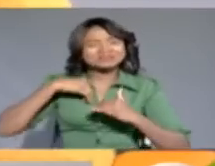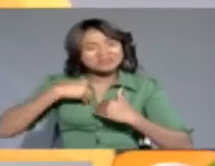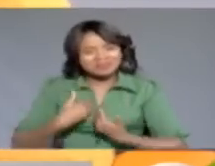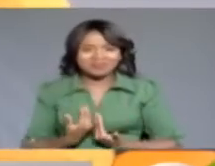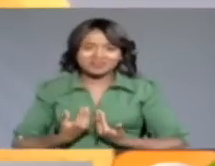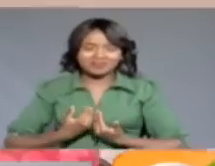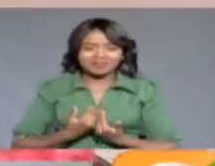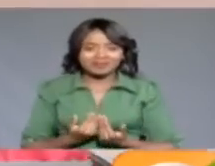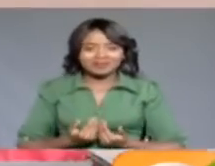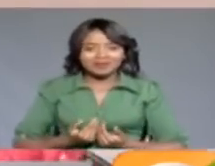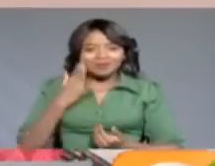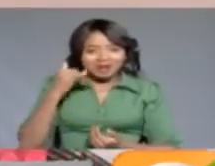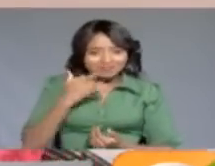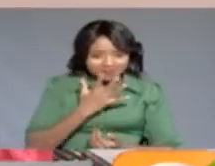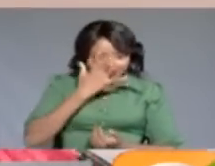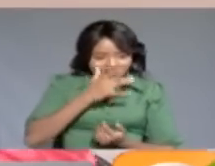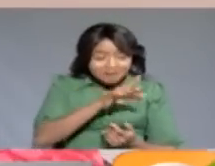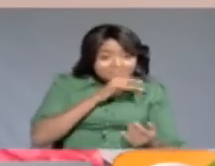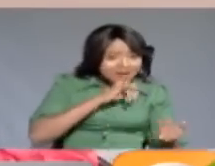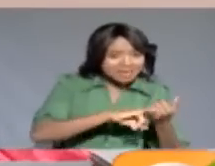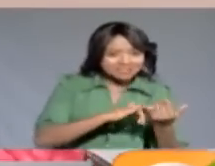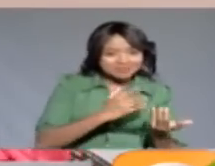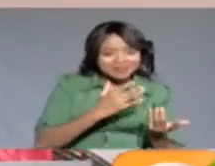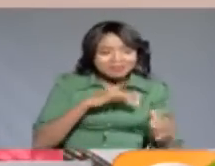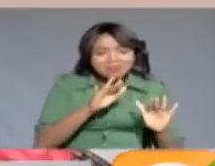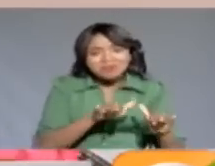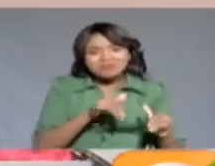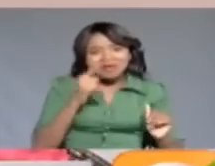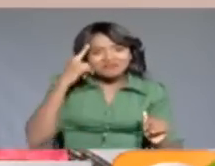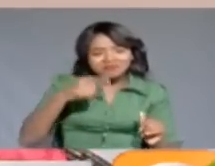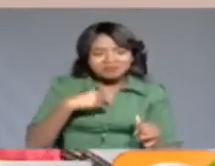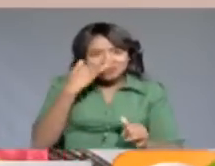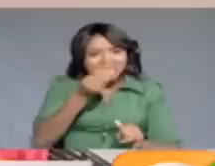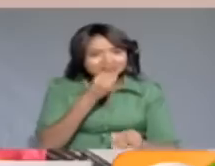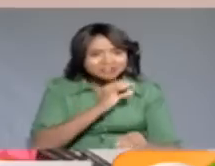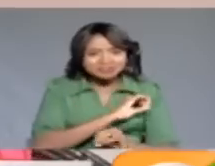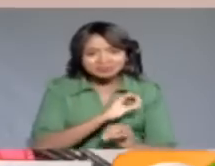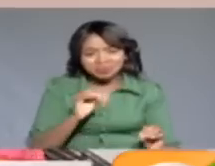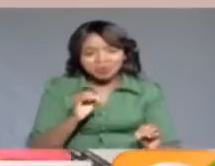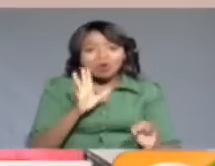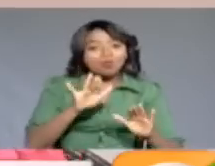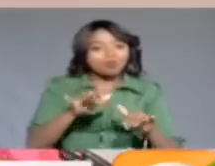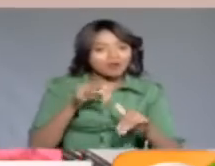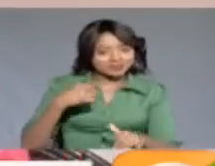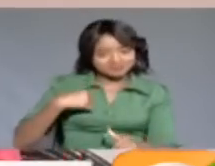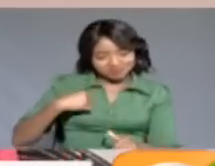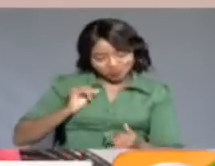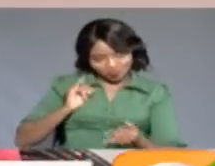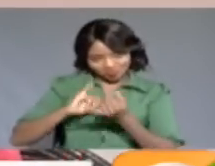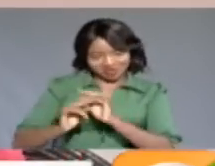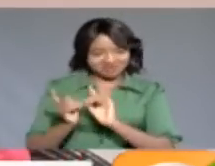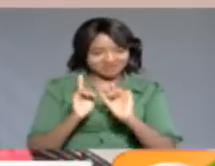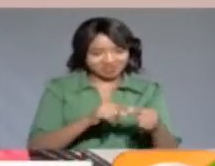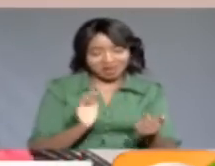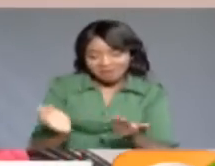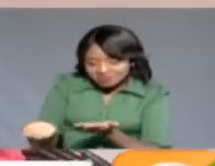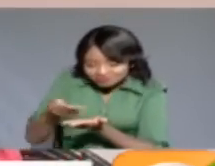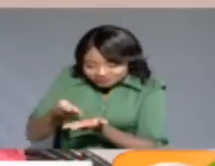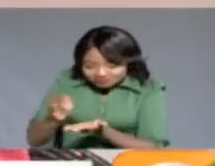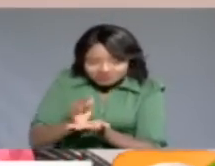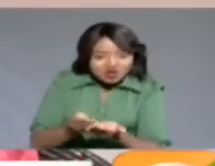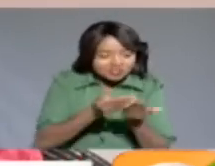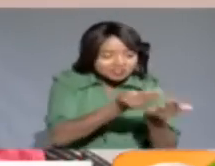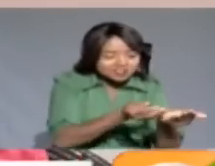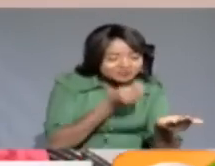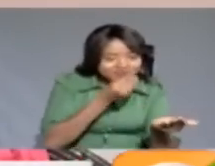siwezi kwa sababu naona haya maskini amenisubiri mbona hakula. Lakini wanawake wa sasa kwa mfano ama